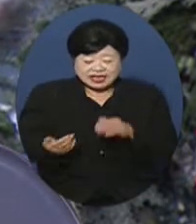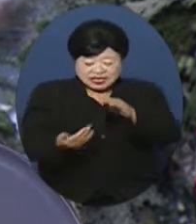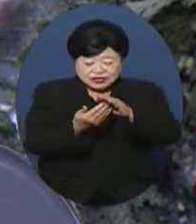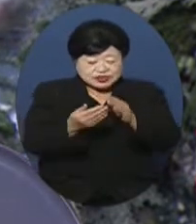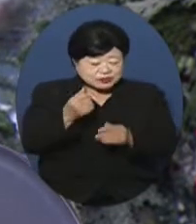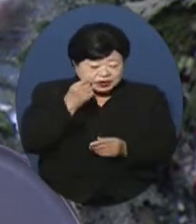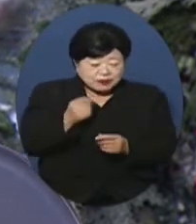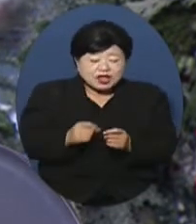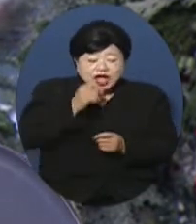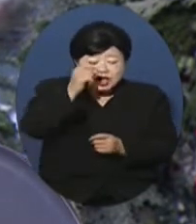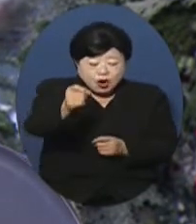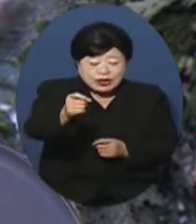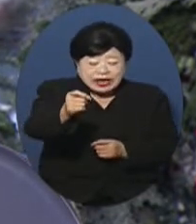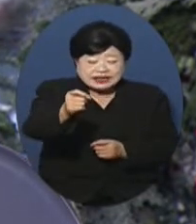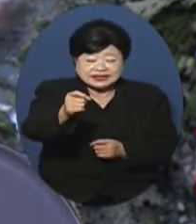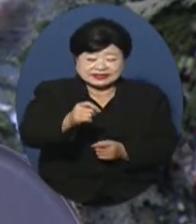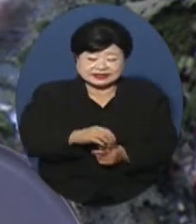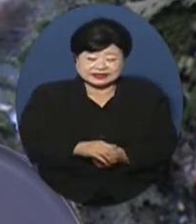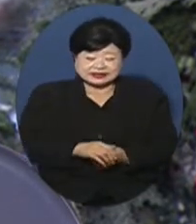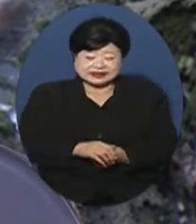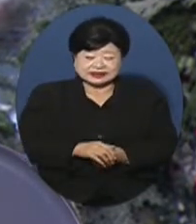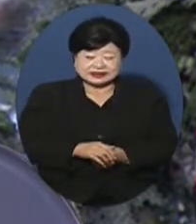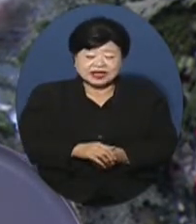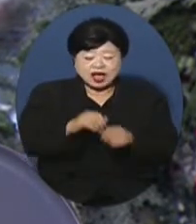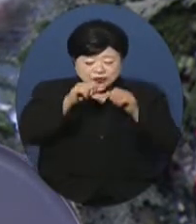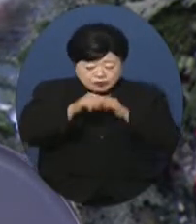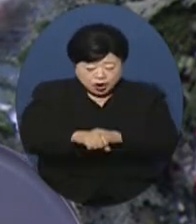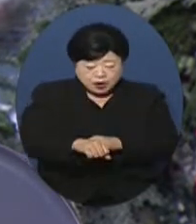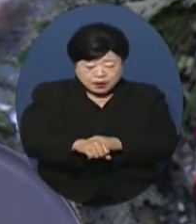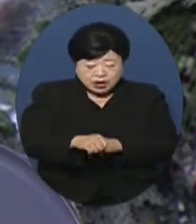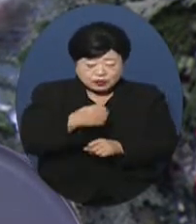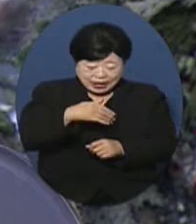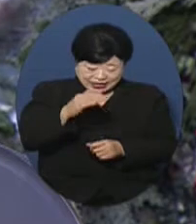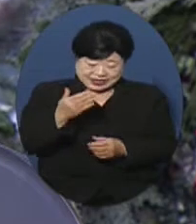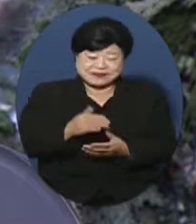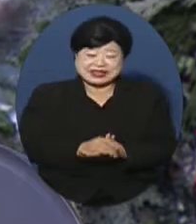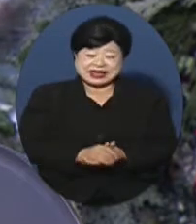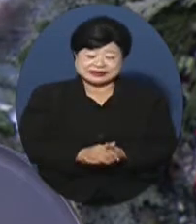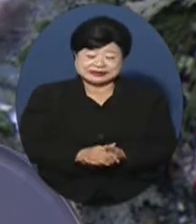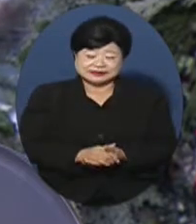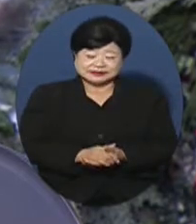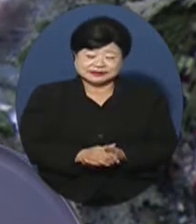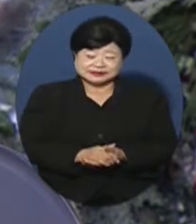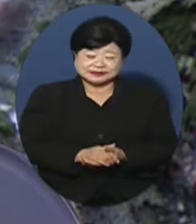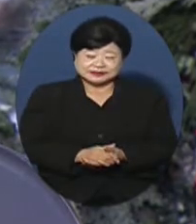영원한 될 마음으로 강해지는 것입니다